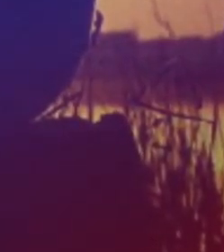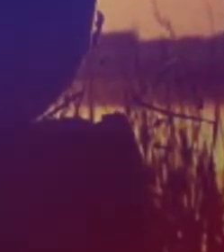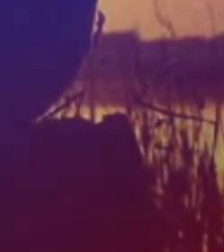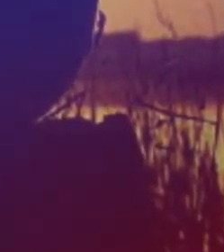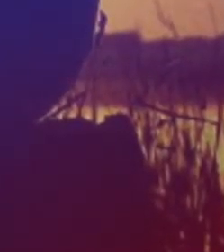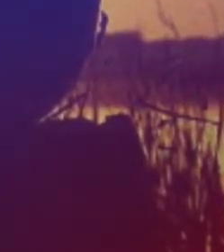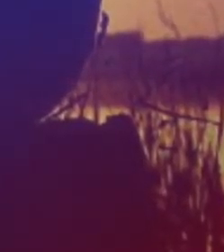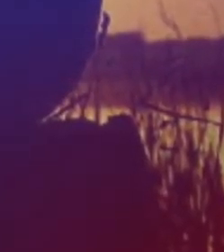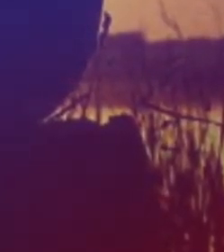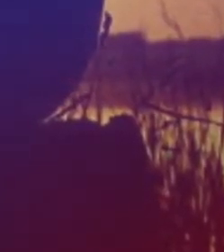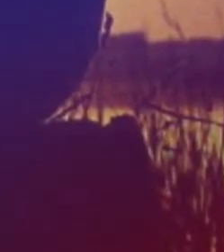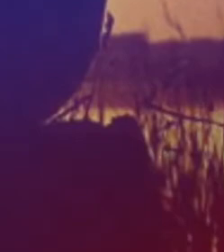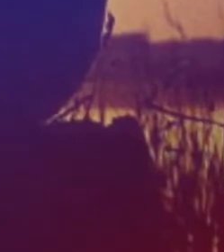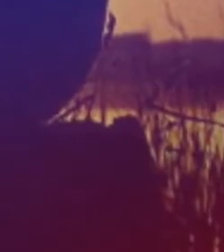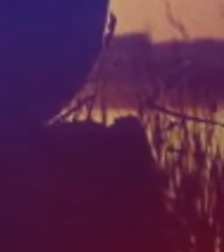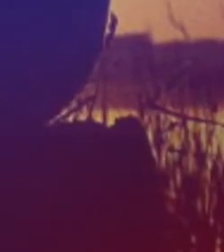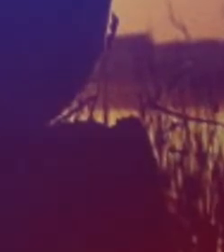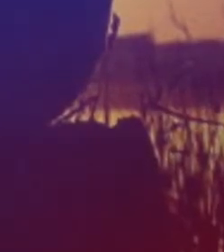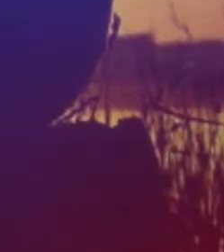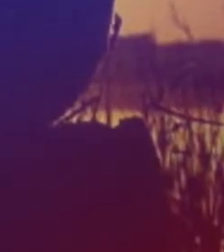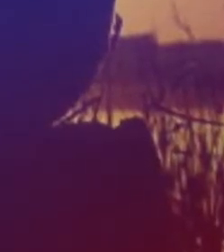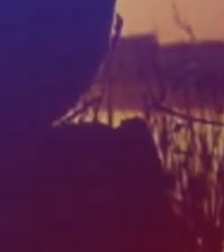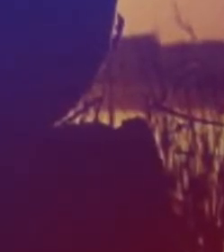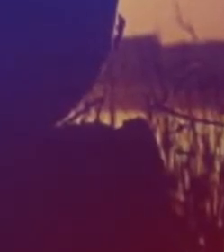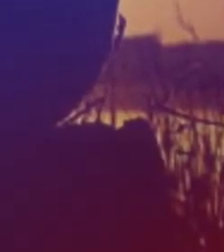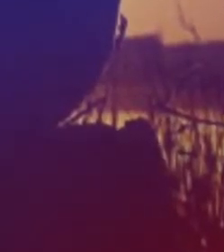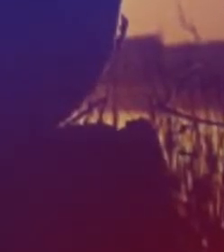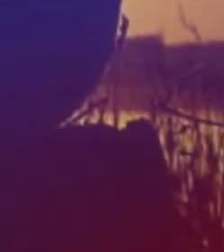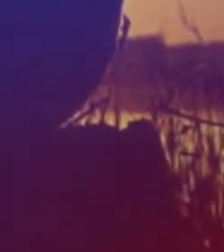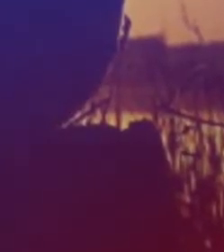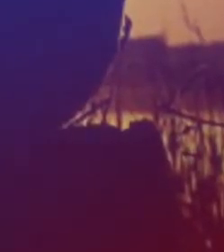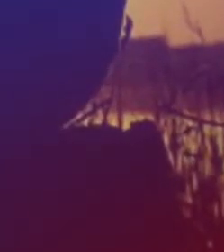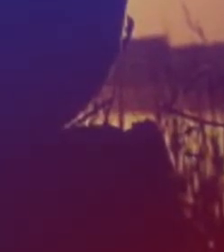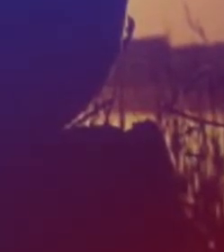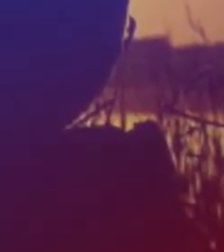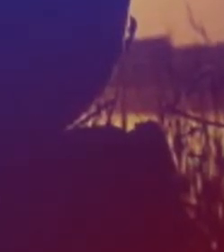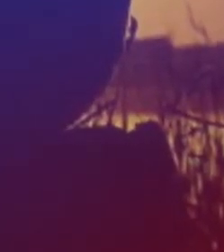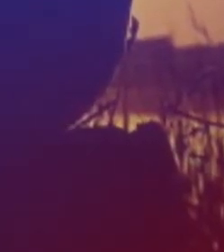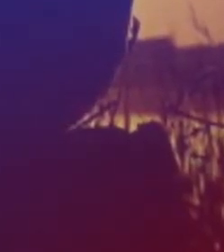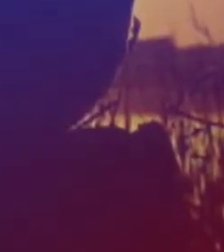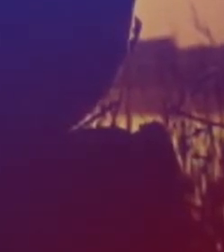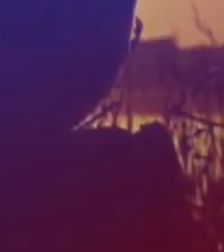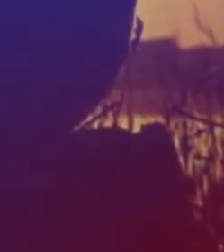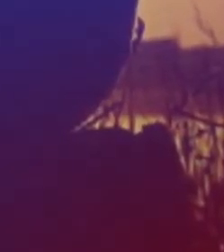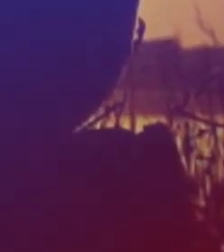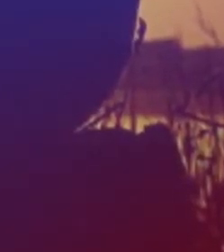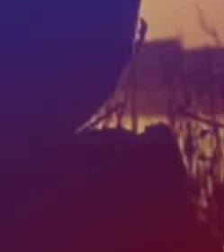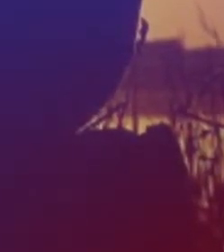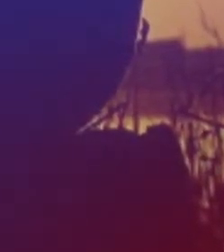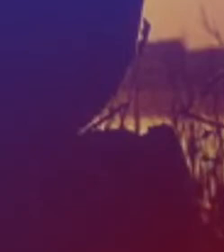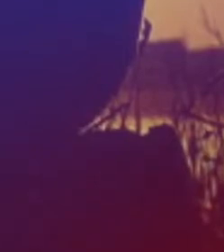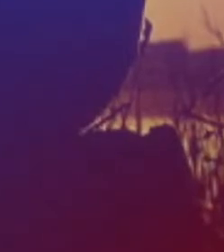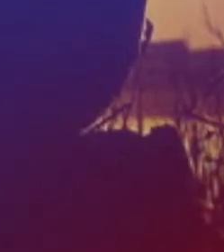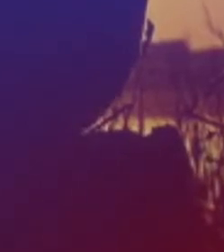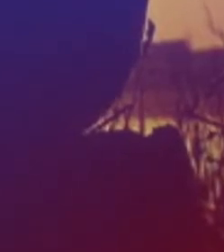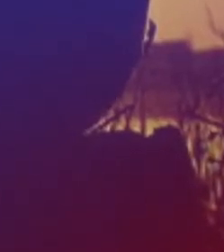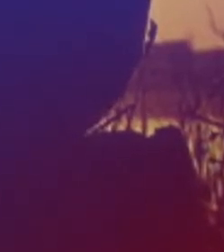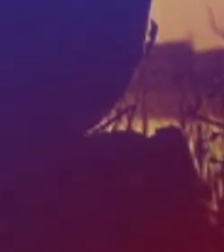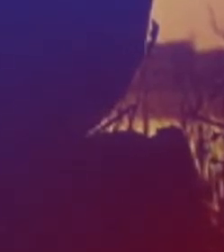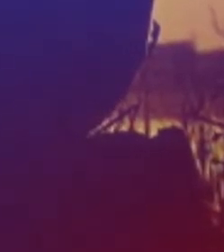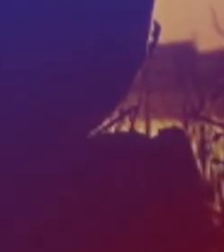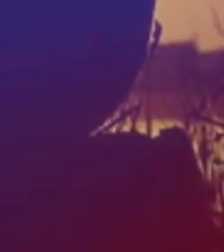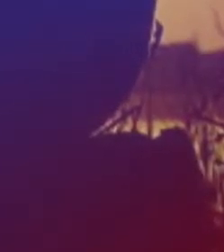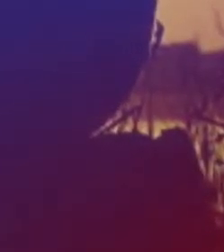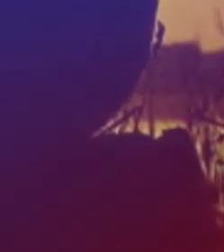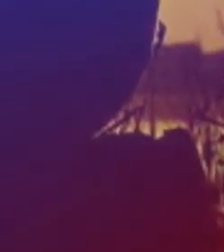thĩiniĩ, ciana ciaku ituĩke ta nguna cia mũtamaiyũ ithiũrũrũkĩirie metha yaku.